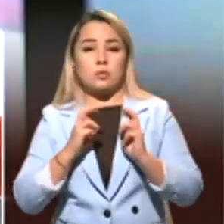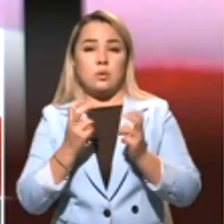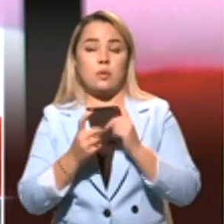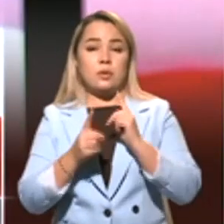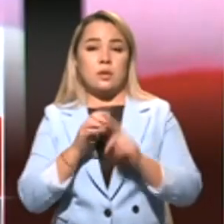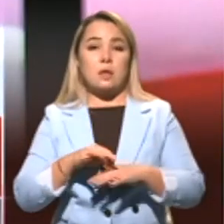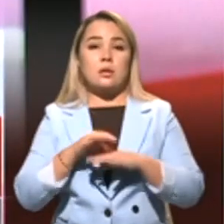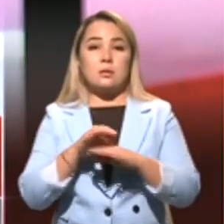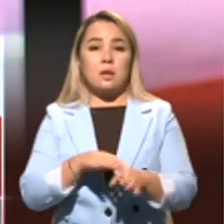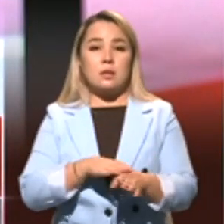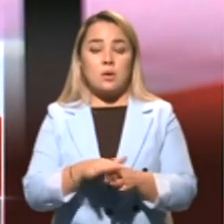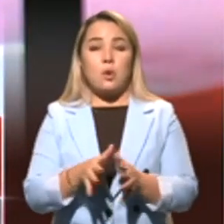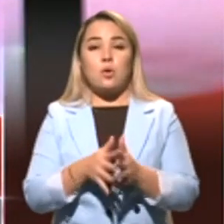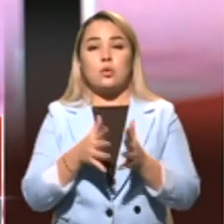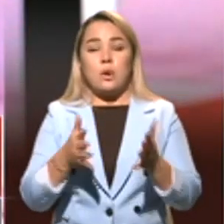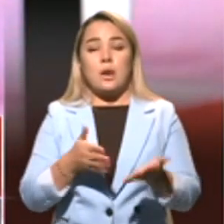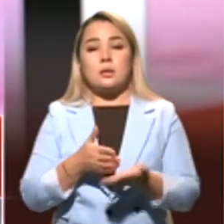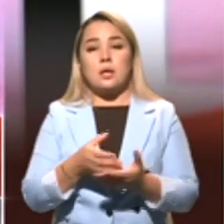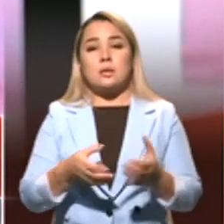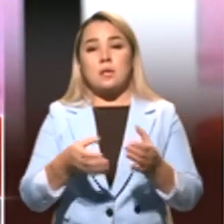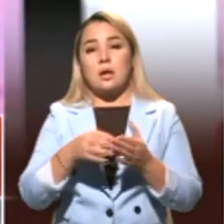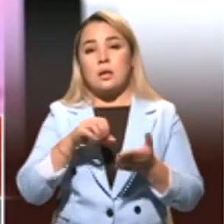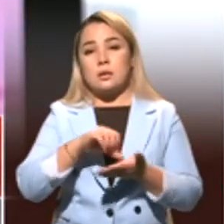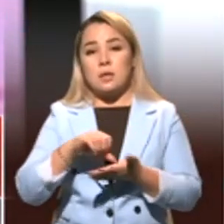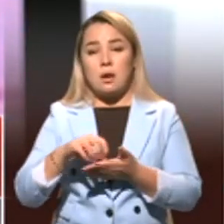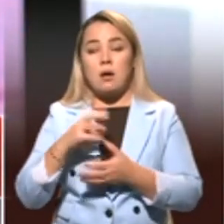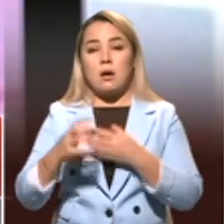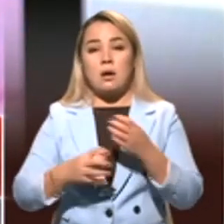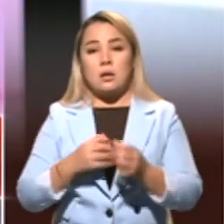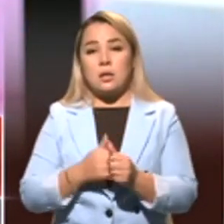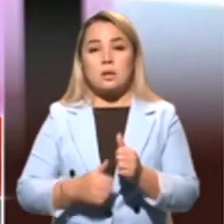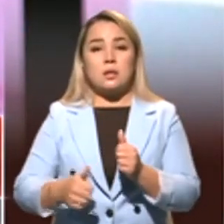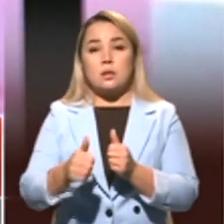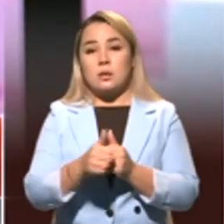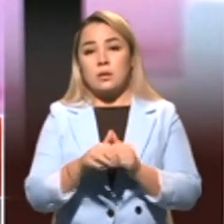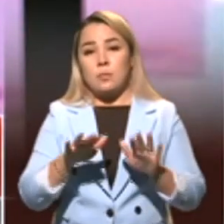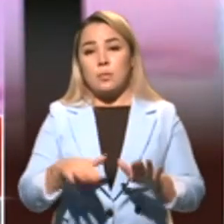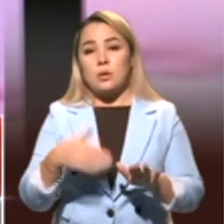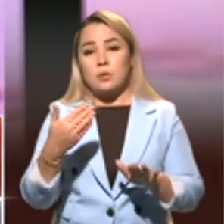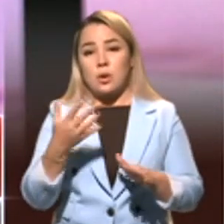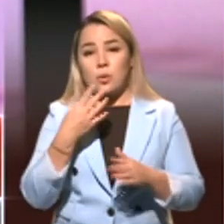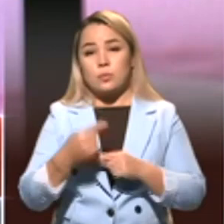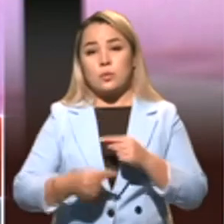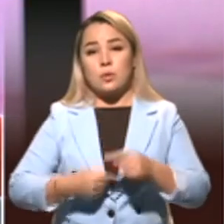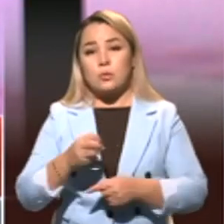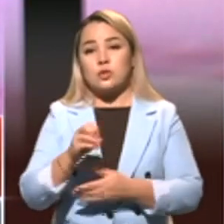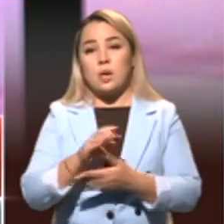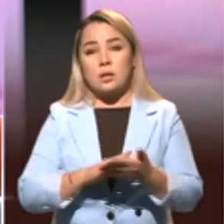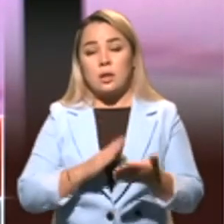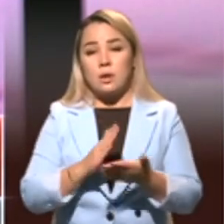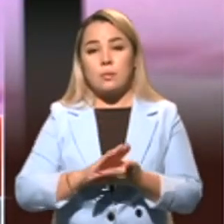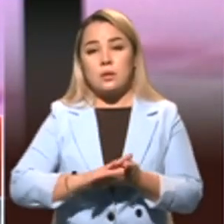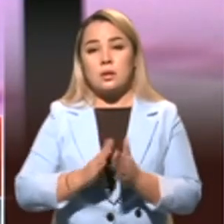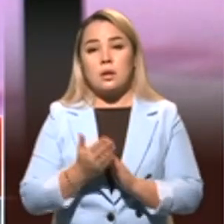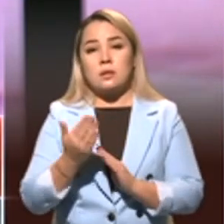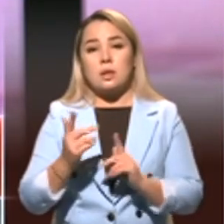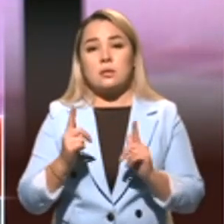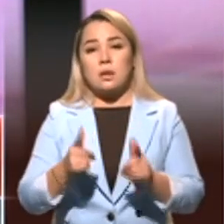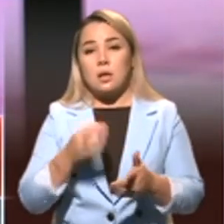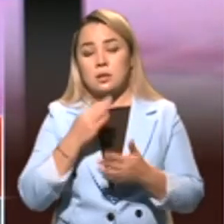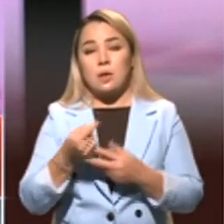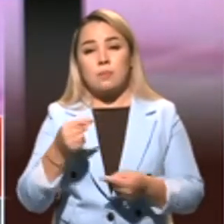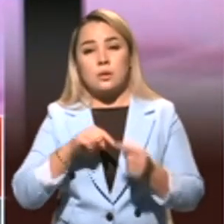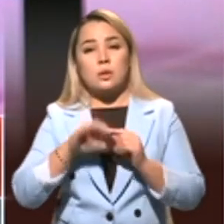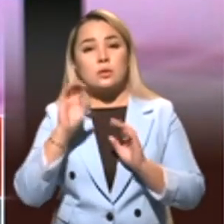отыруы үлкен саясатта жүрген әлем лидерлерінің осы үрдісті жалғастырып, келісімге келуі,